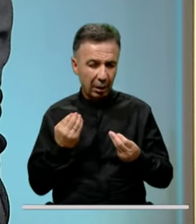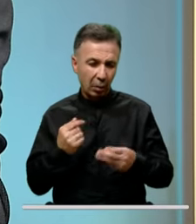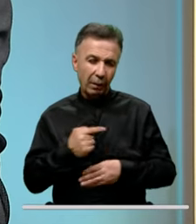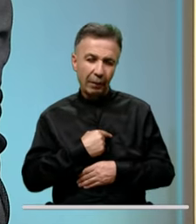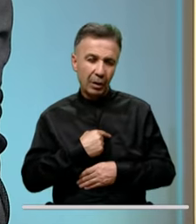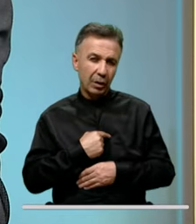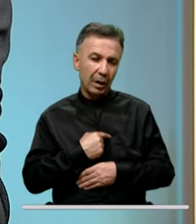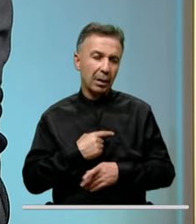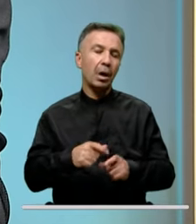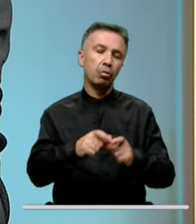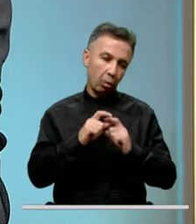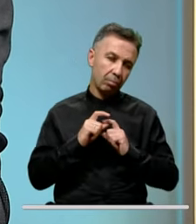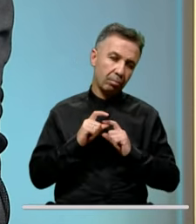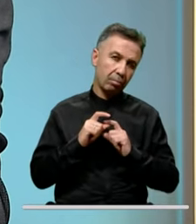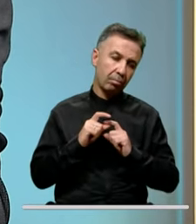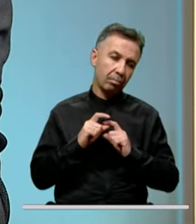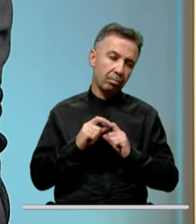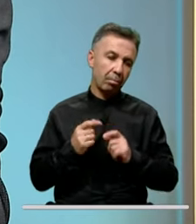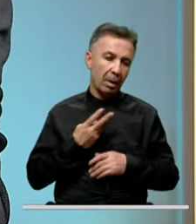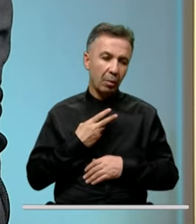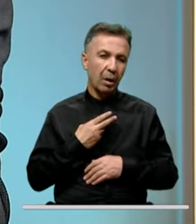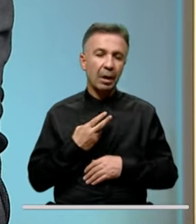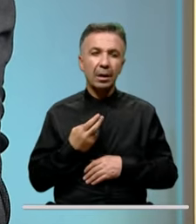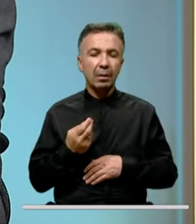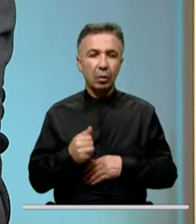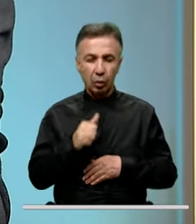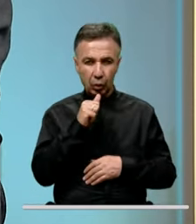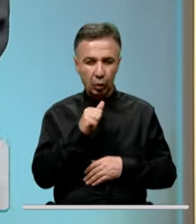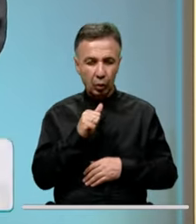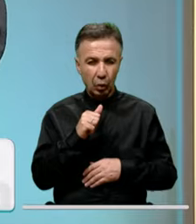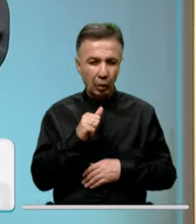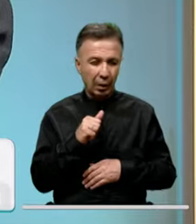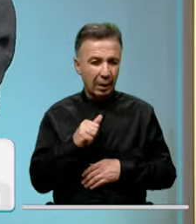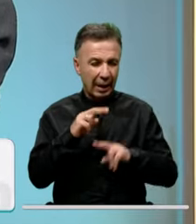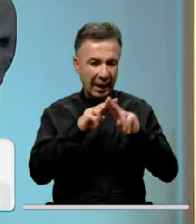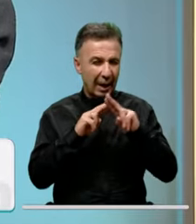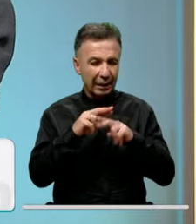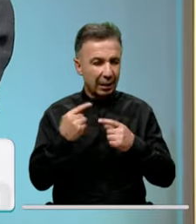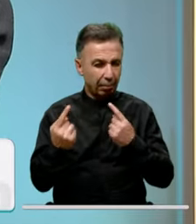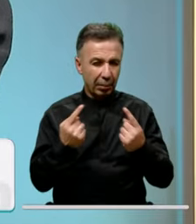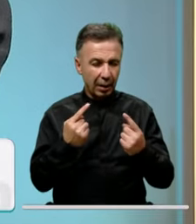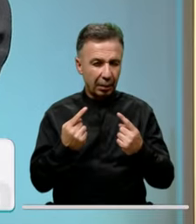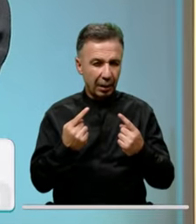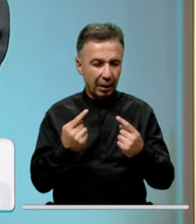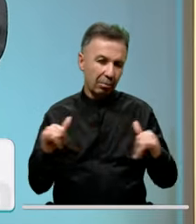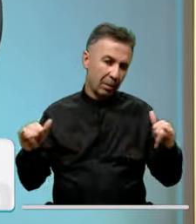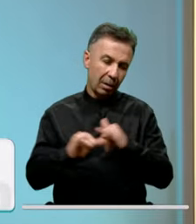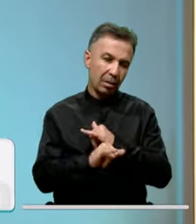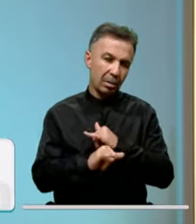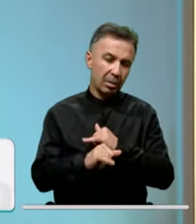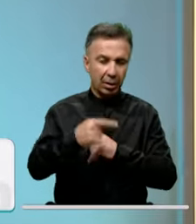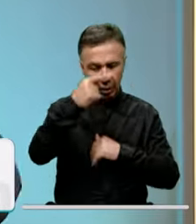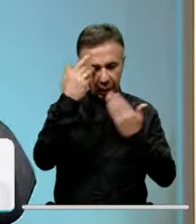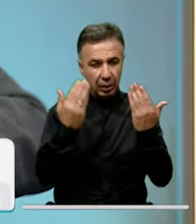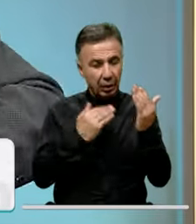Vicdanına danış. Benim kullandığım meblağ ve verdiğim birbirini karşılıyor mu? Karşılıyor ise